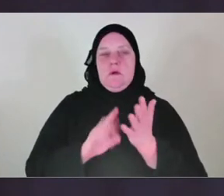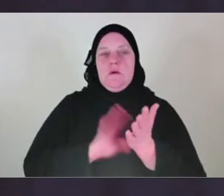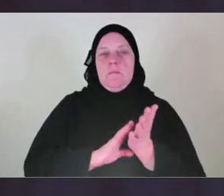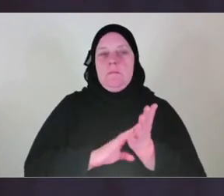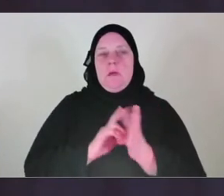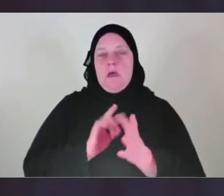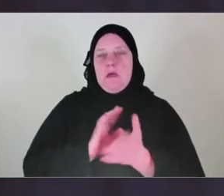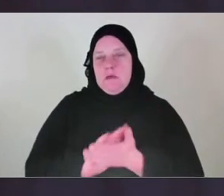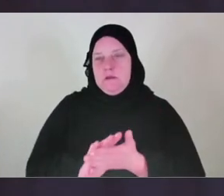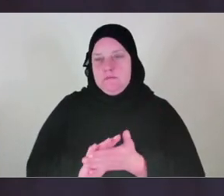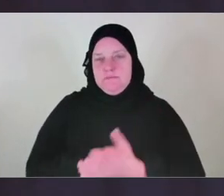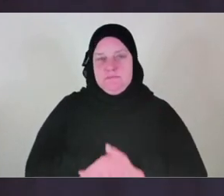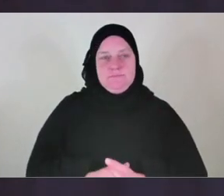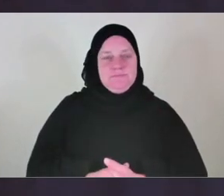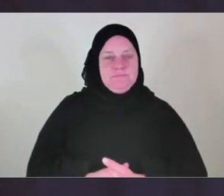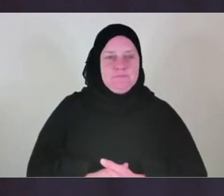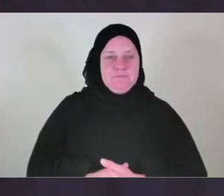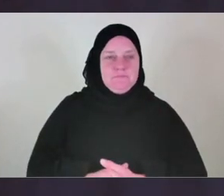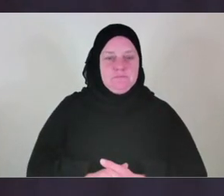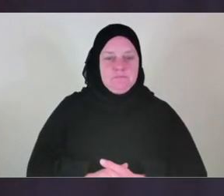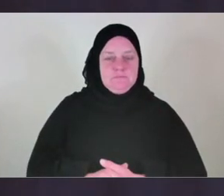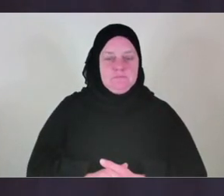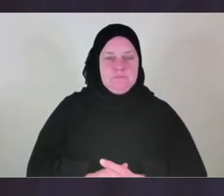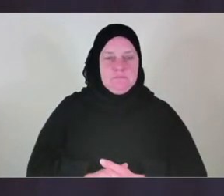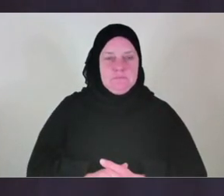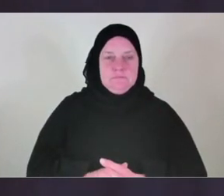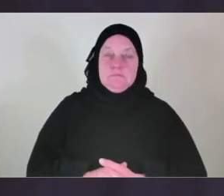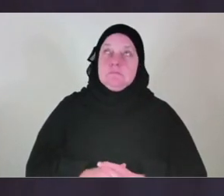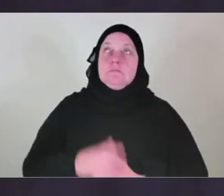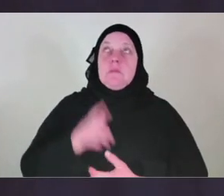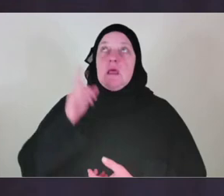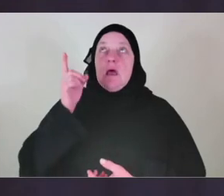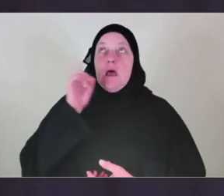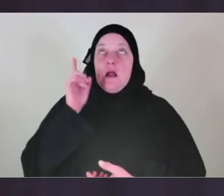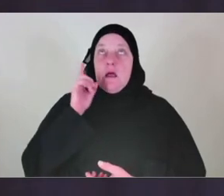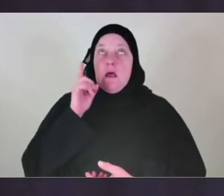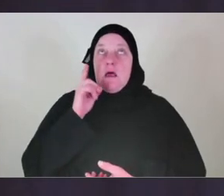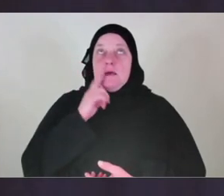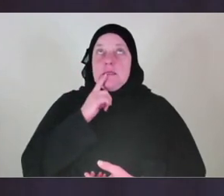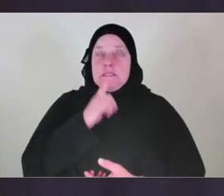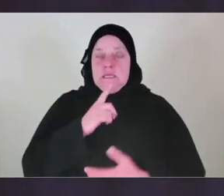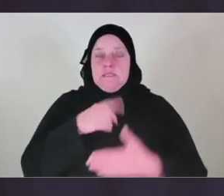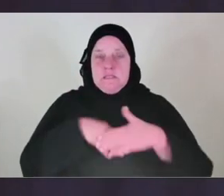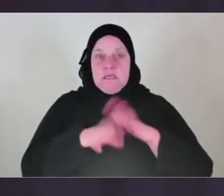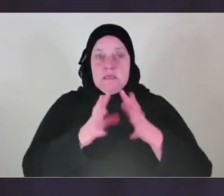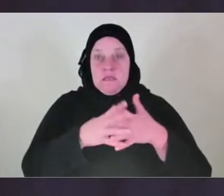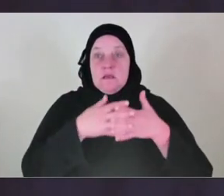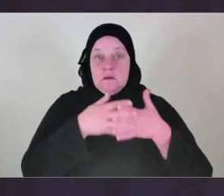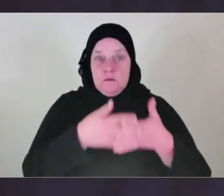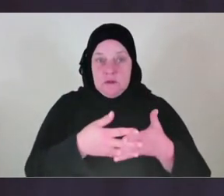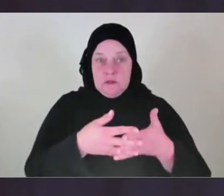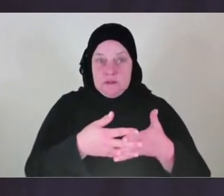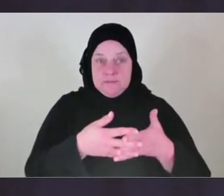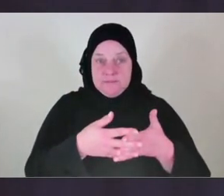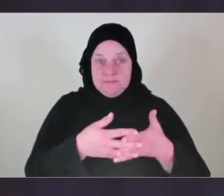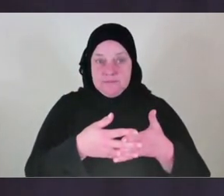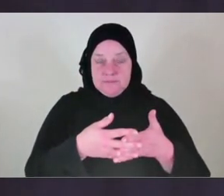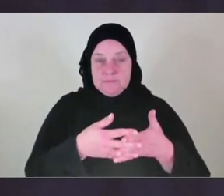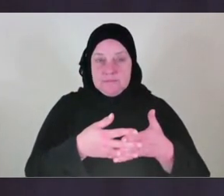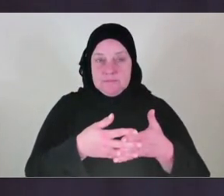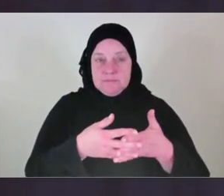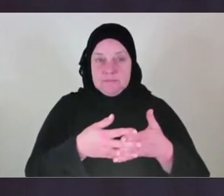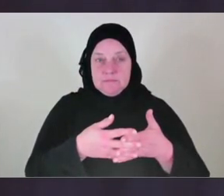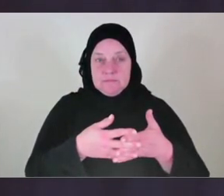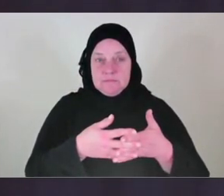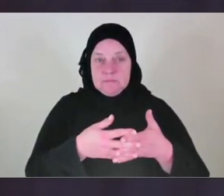Allah says in the Quran, that Allah says, لَا يُعَذِّبُهُمْ Allah, he says, أَفَ